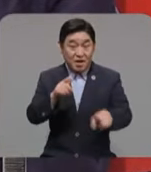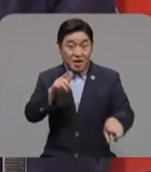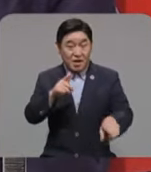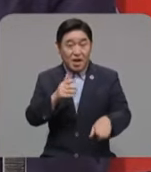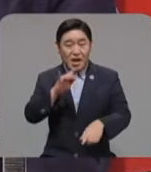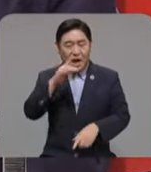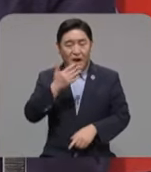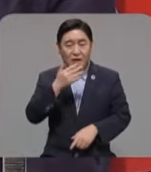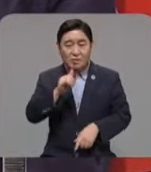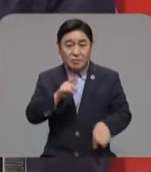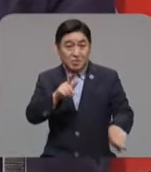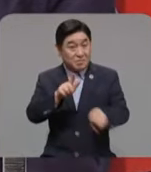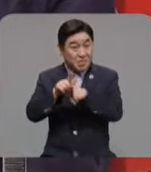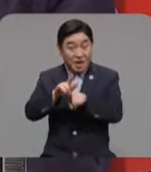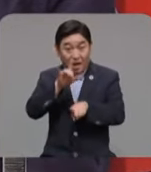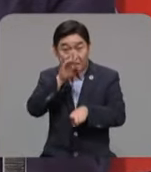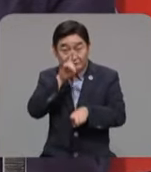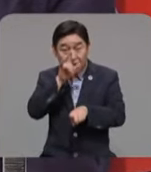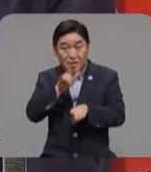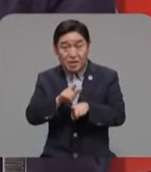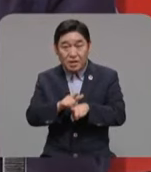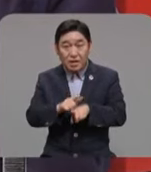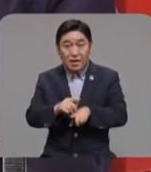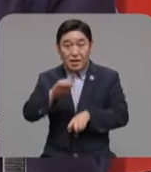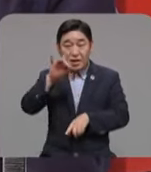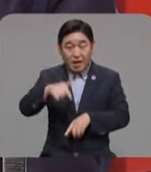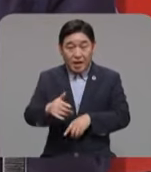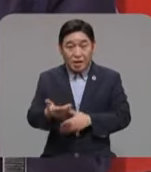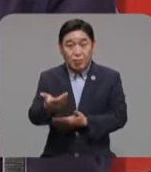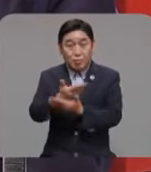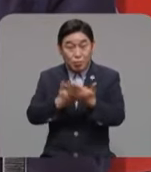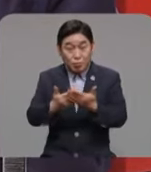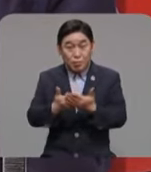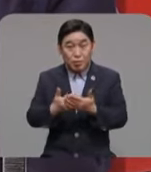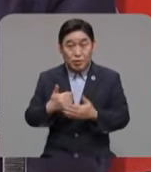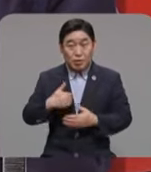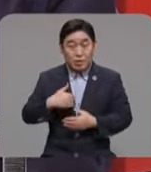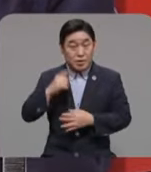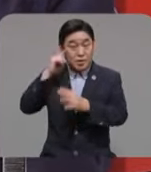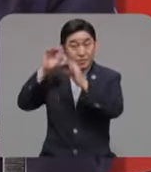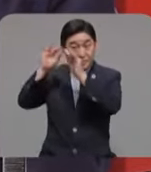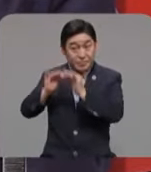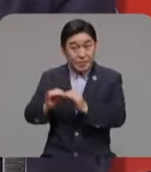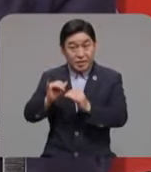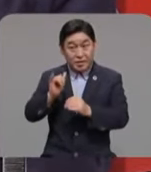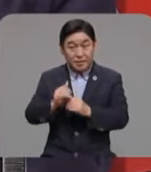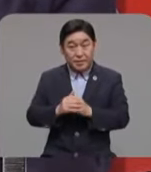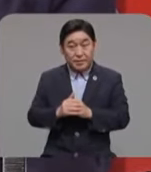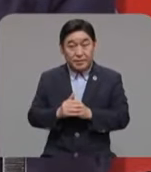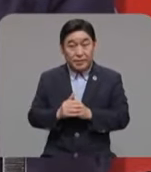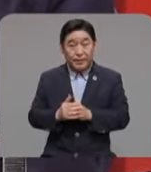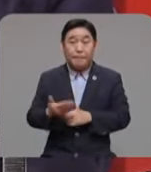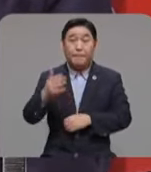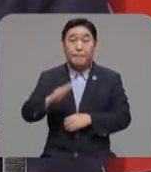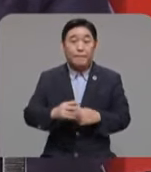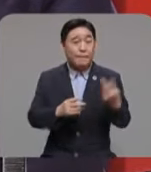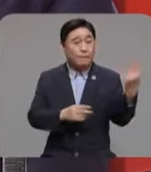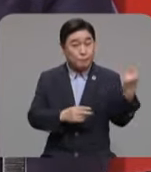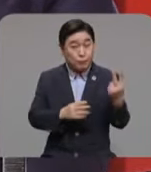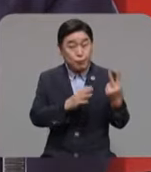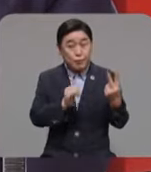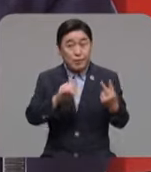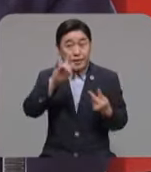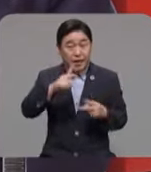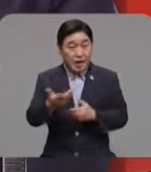못해요 우리가. 알고 있습니다. 그래서 핵 공유를 홍어림이나 저는 이제 찬성을 핵공, 예. 하는 거잖아요. 그렇습니다. 근데 이제 두 분은